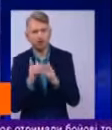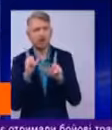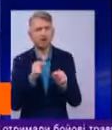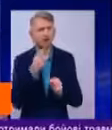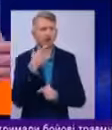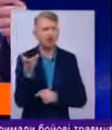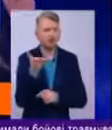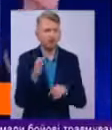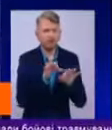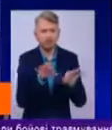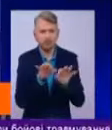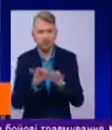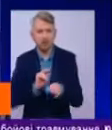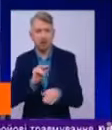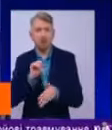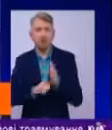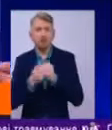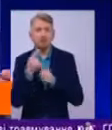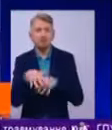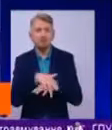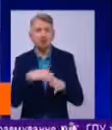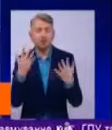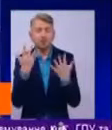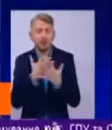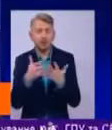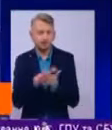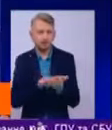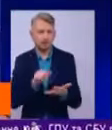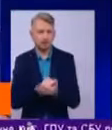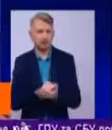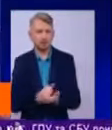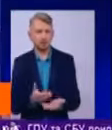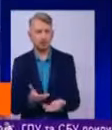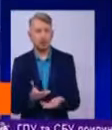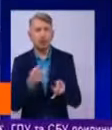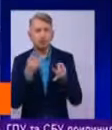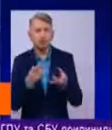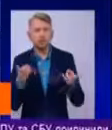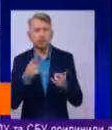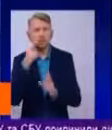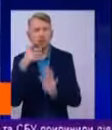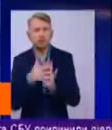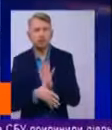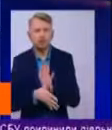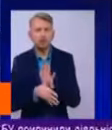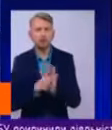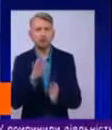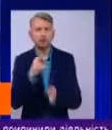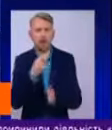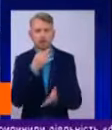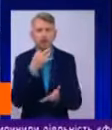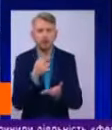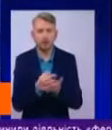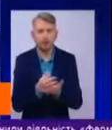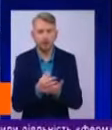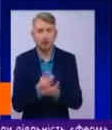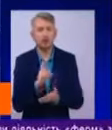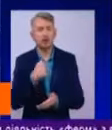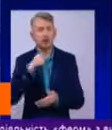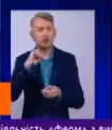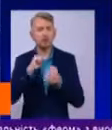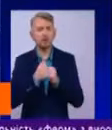країні, через один масовий фільм вона може піти на нівець. От, просто треба розуміти певну соціальну відповідальність. Наскільки я пам'ятаю,